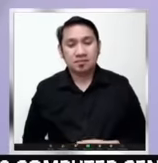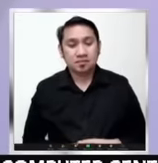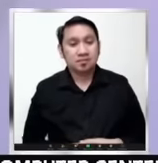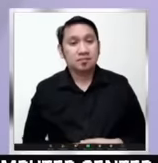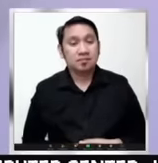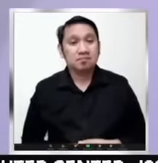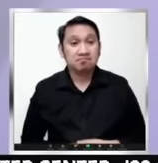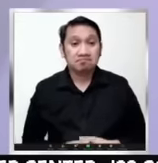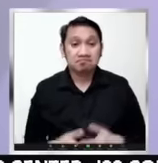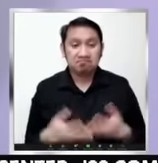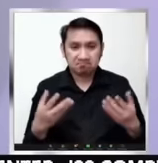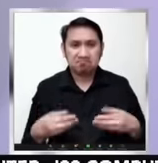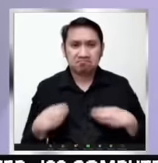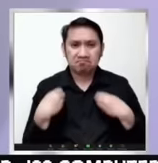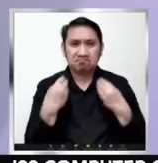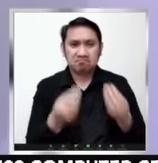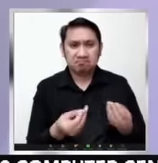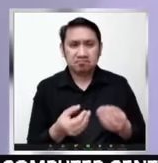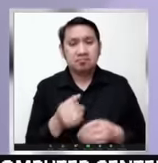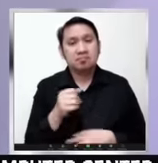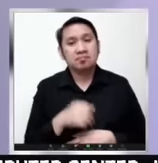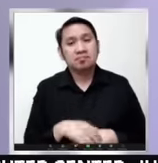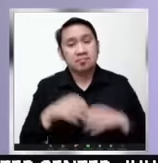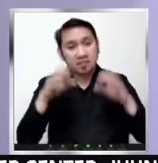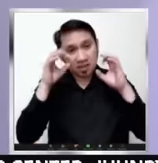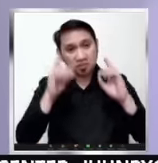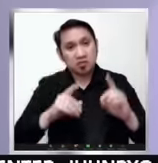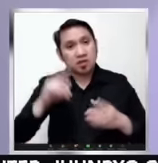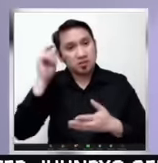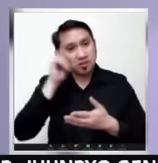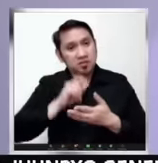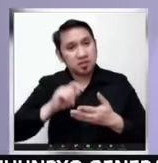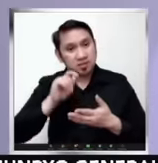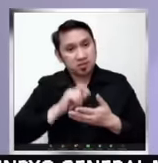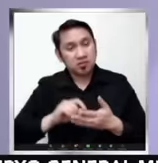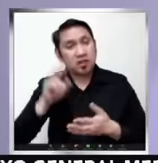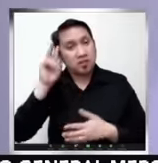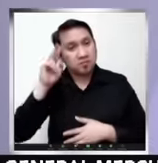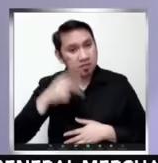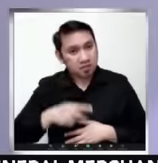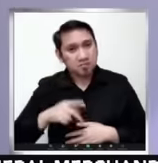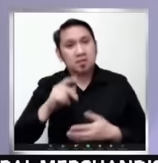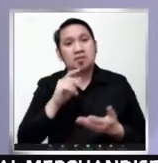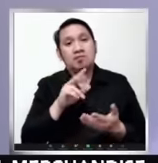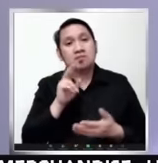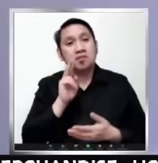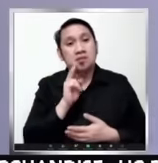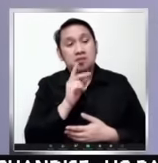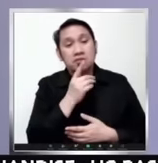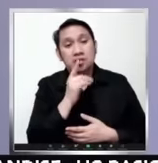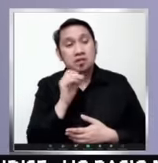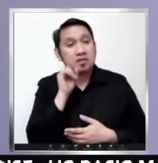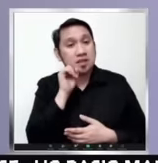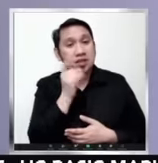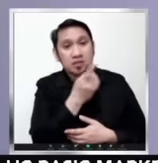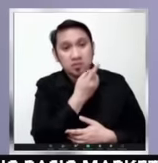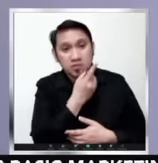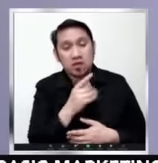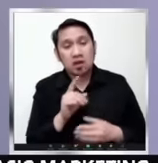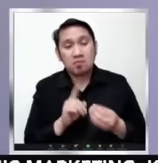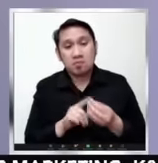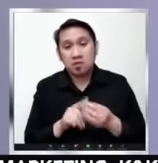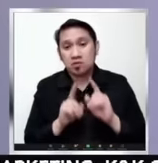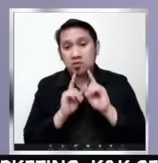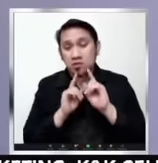Ipapaubaya na lang daw ni Vice President and Education Secretary Sara Duterte sa kanilang mga abogado ang pagsagot sa petisyong inihain sa